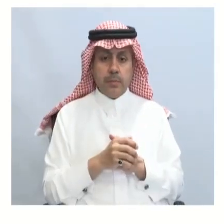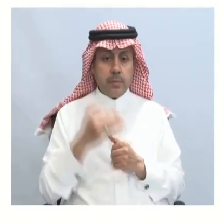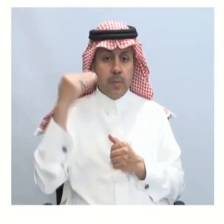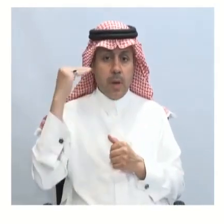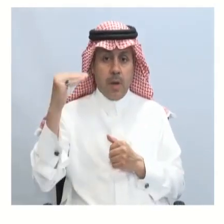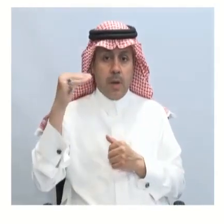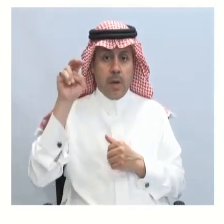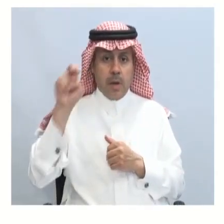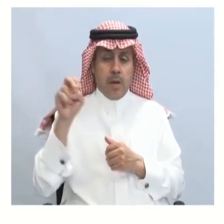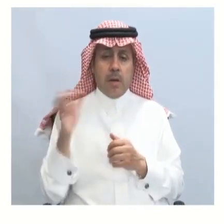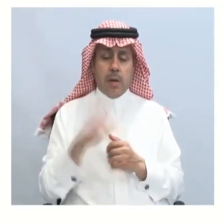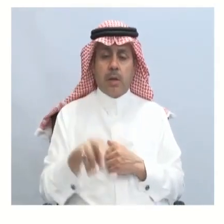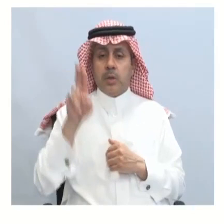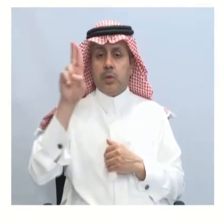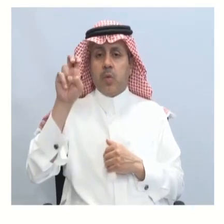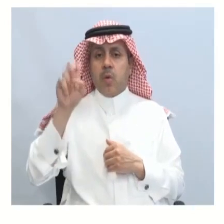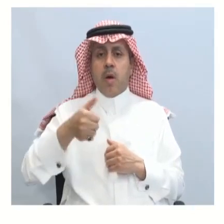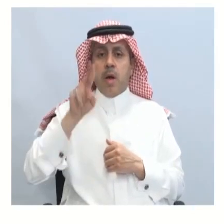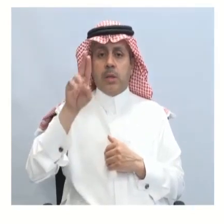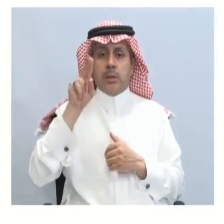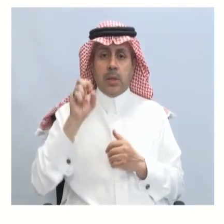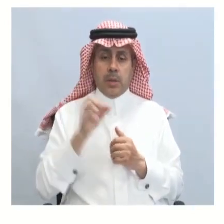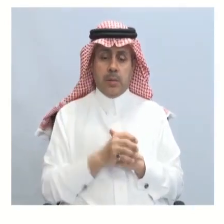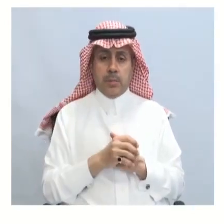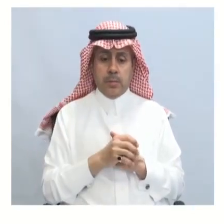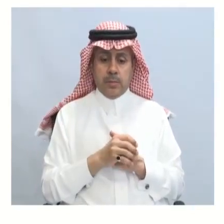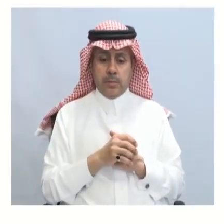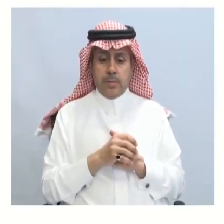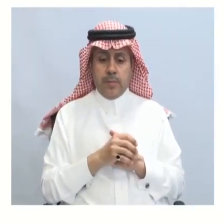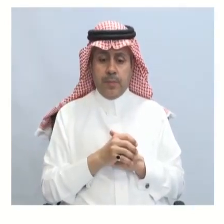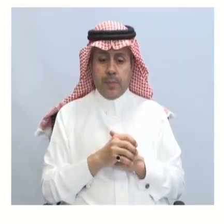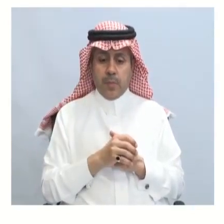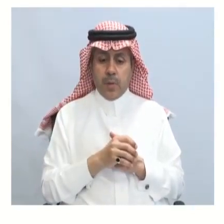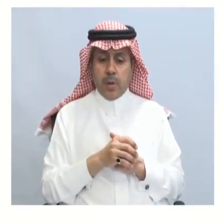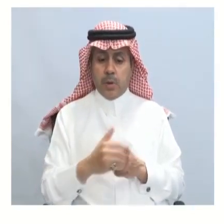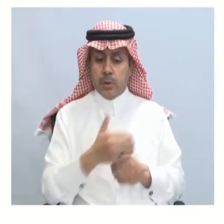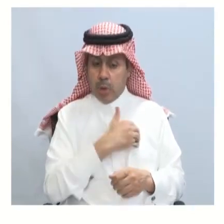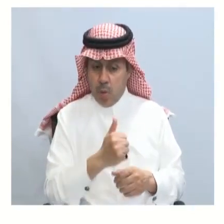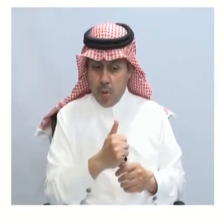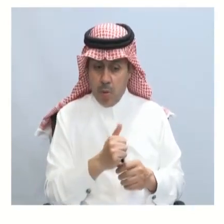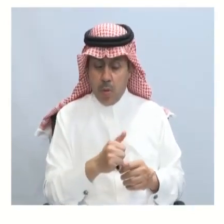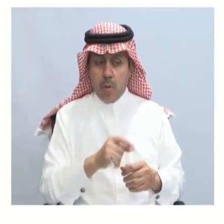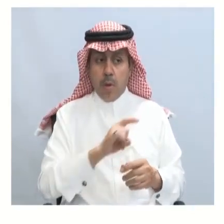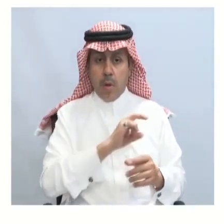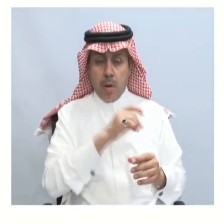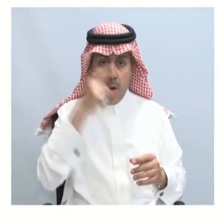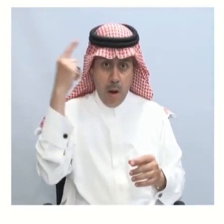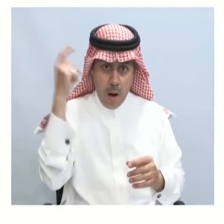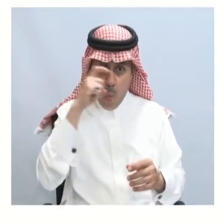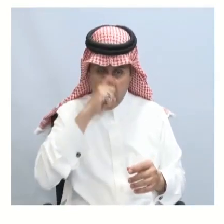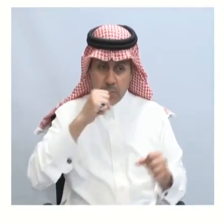التي تحق له وذلك ان يترك العبد شيئا يجب عليه فعله ولا يفعل شيئا يجب عليه